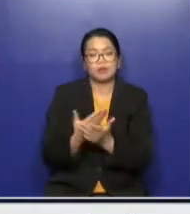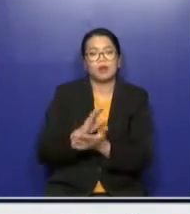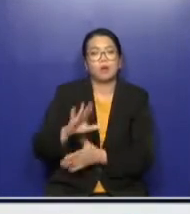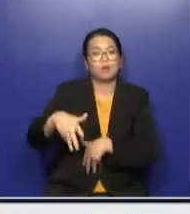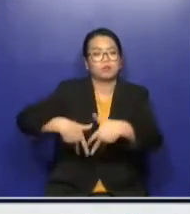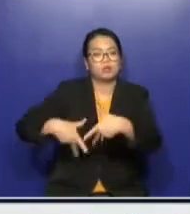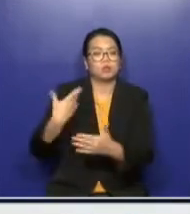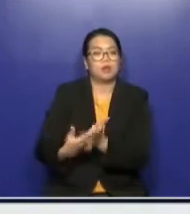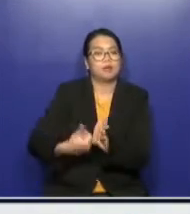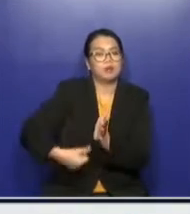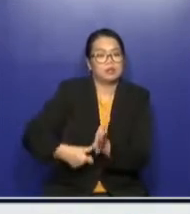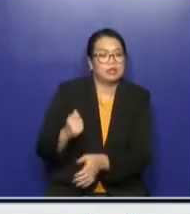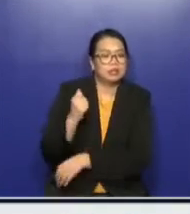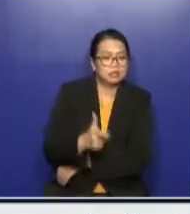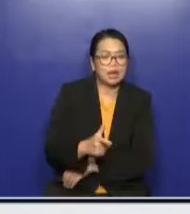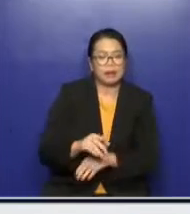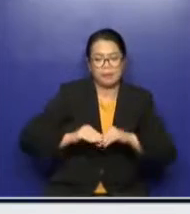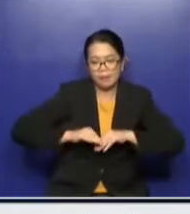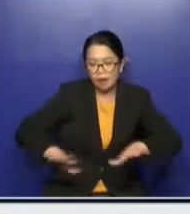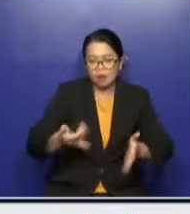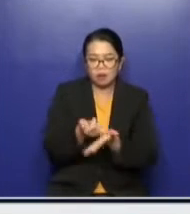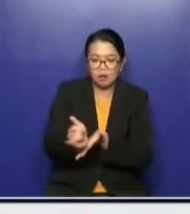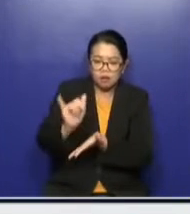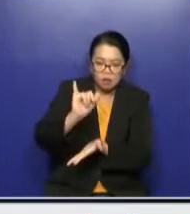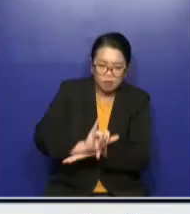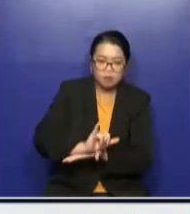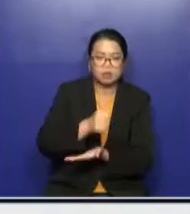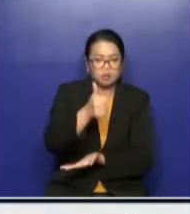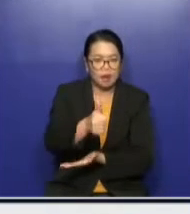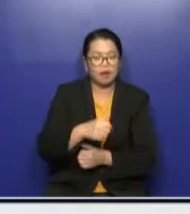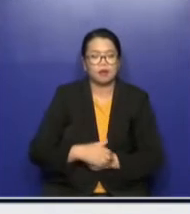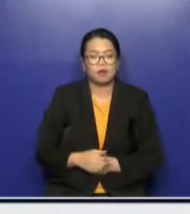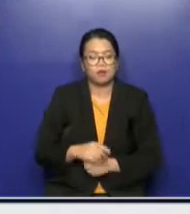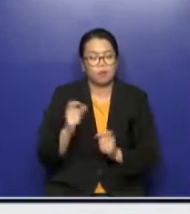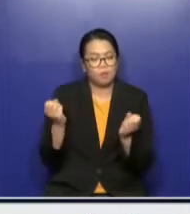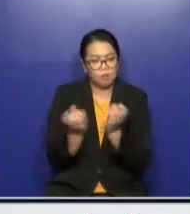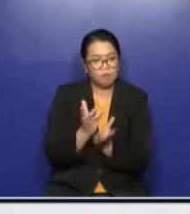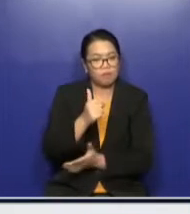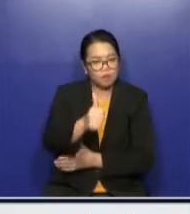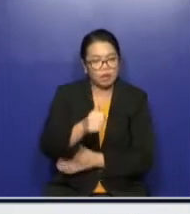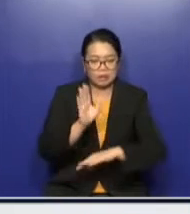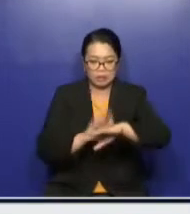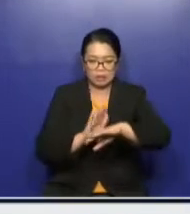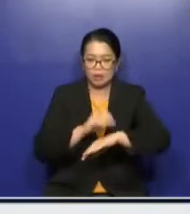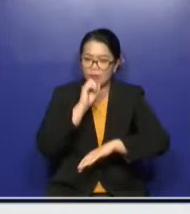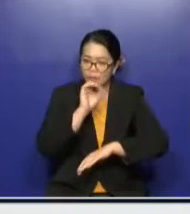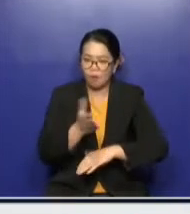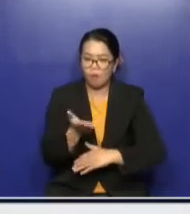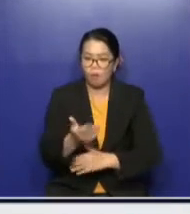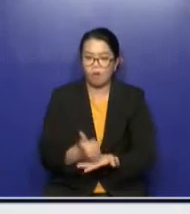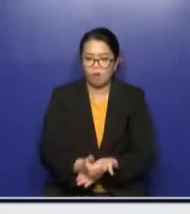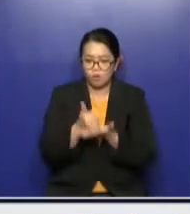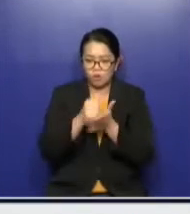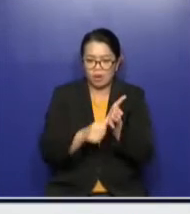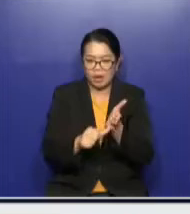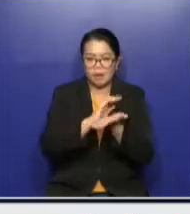แล้วมันเปียกมันลื่นมันทำให้เกิดอุบัติเหตุได้เพราะนั้นเนี่ยที่ดิฉันพูดเนี่ยดิฉันก็อยากให้สภาที่